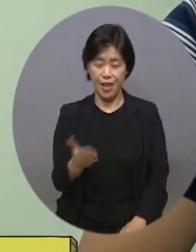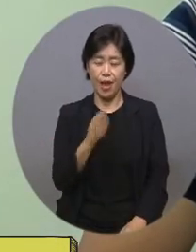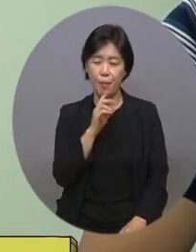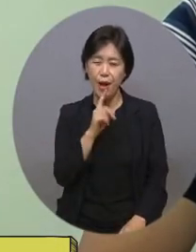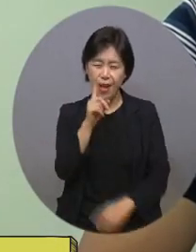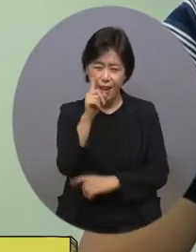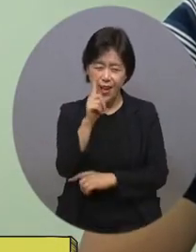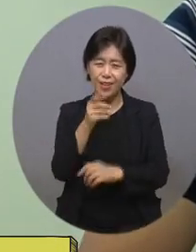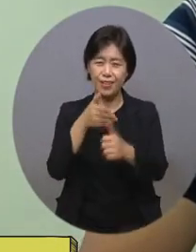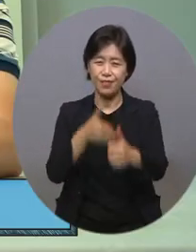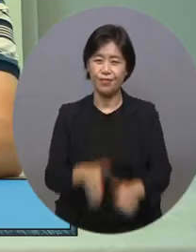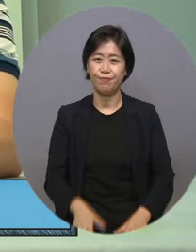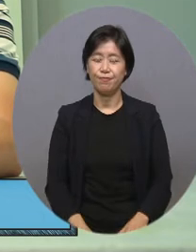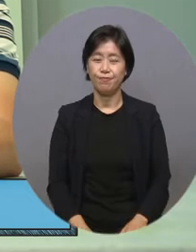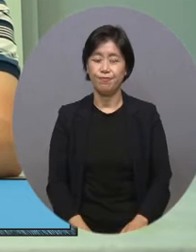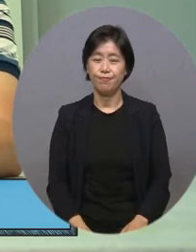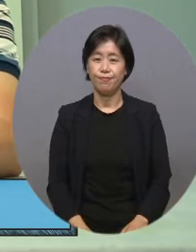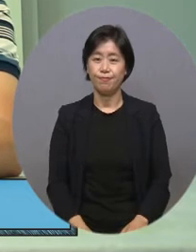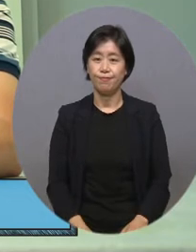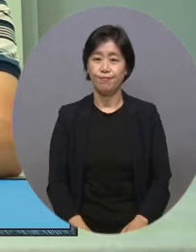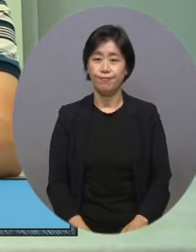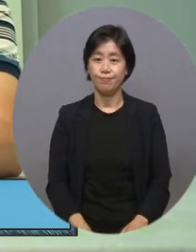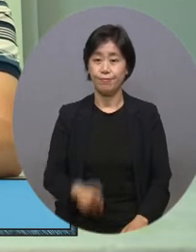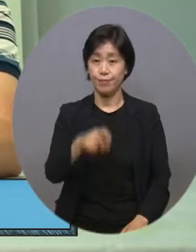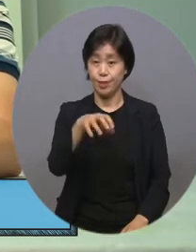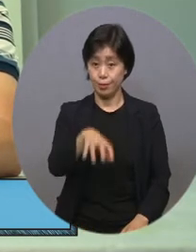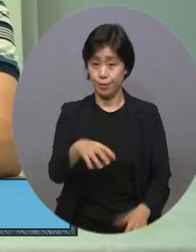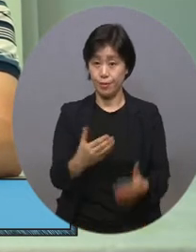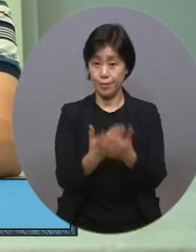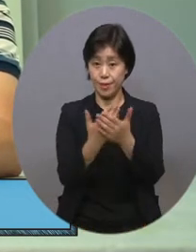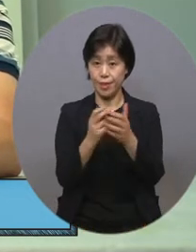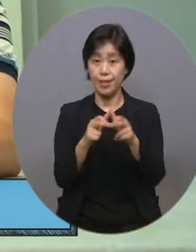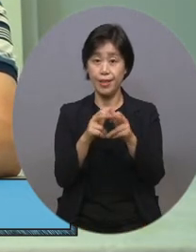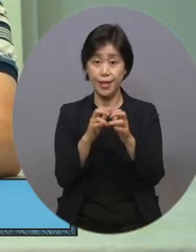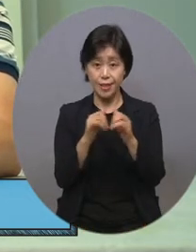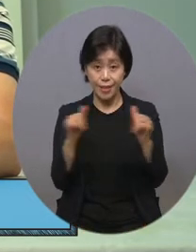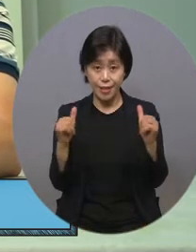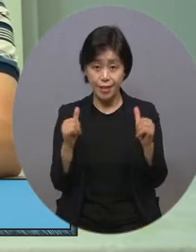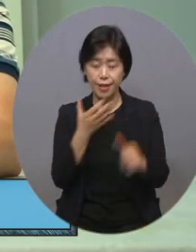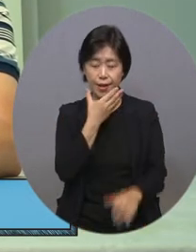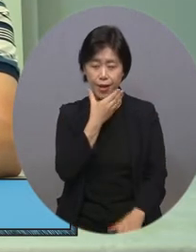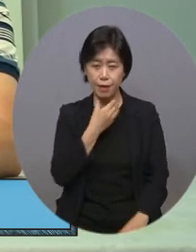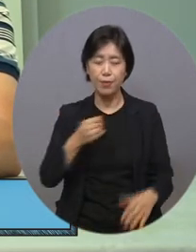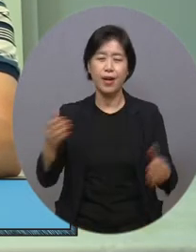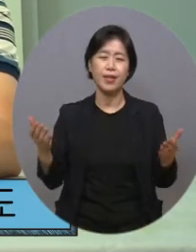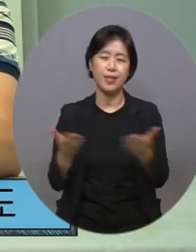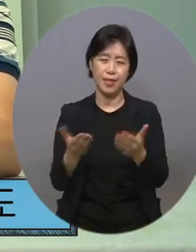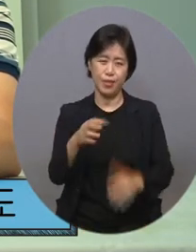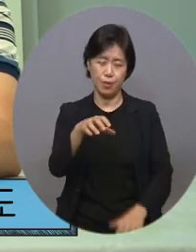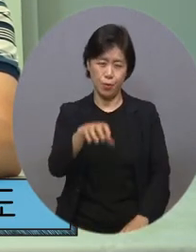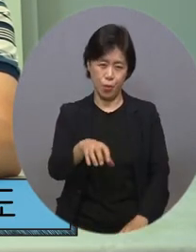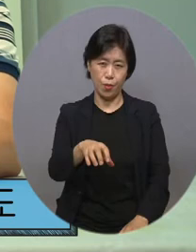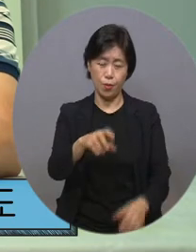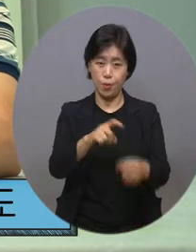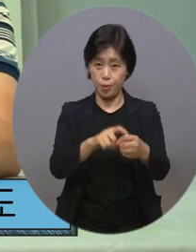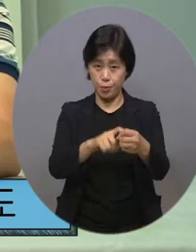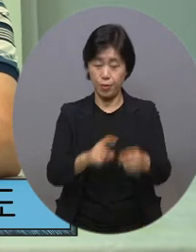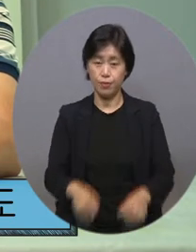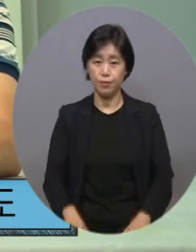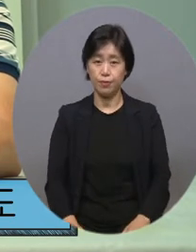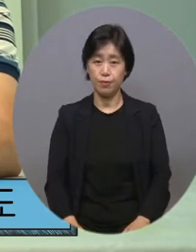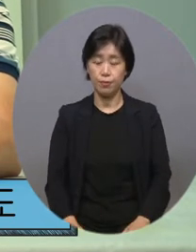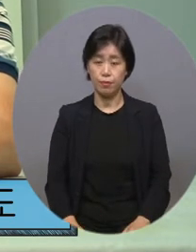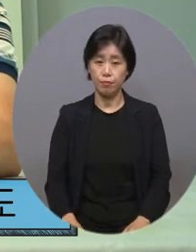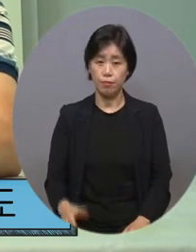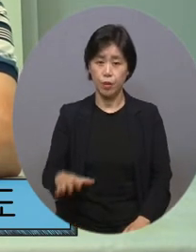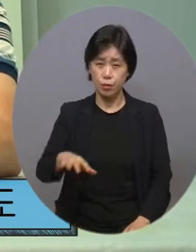같이 부탁드릴게요. 푸르미 여주팜은 네. 발달장애인의 행복한 일들을 꿈꾸고 있고 네. 이런 부분이